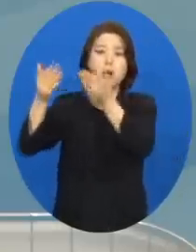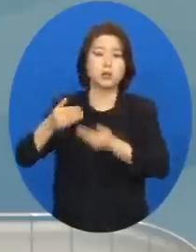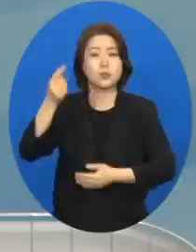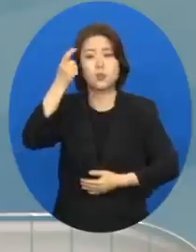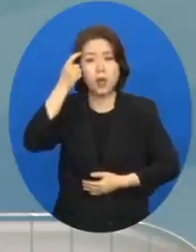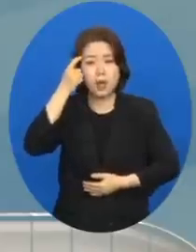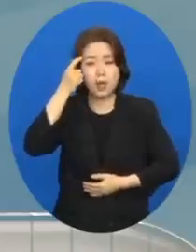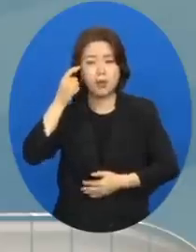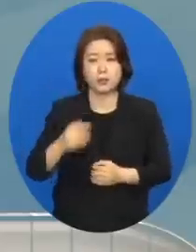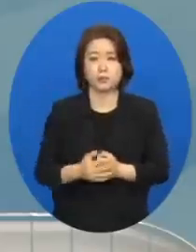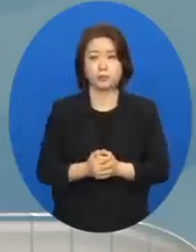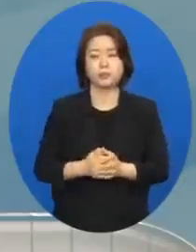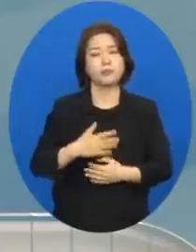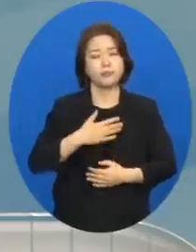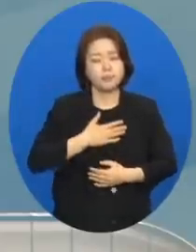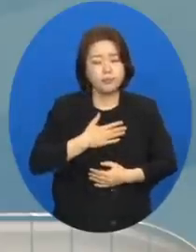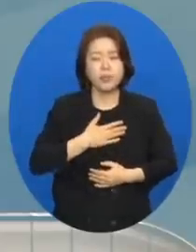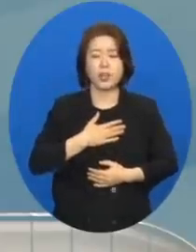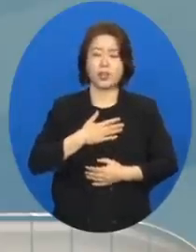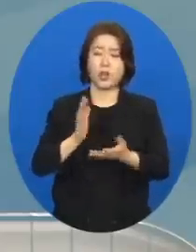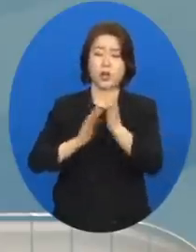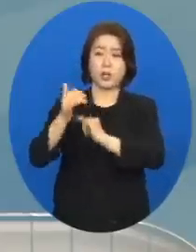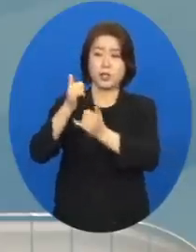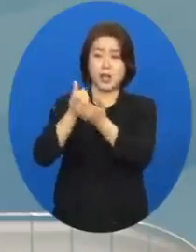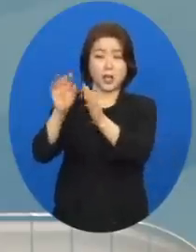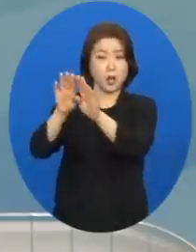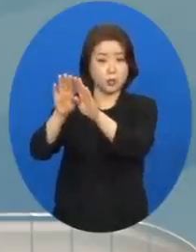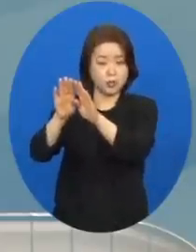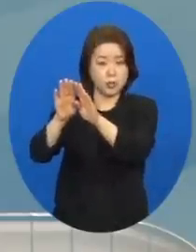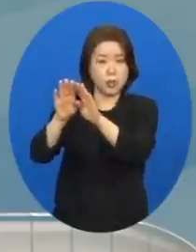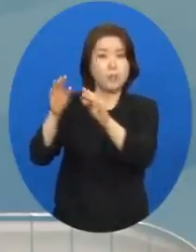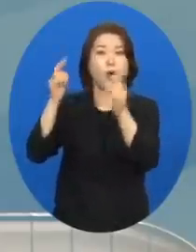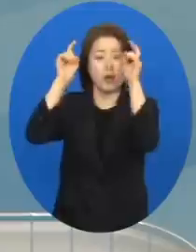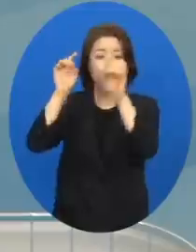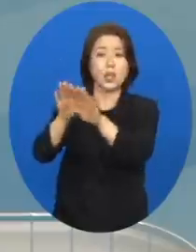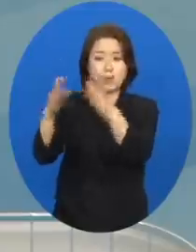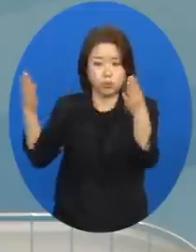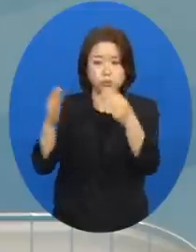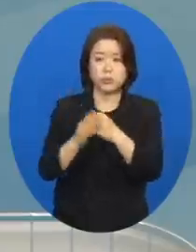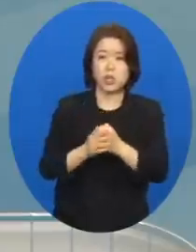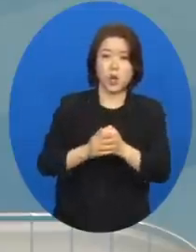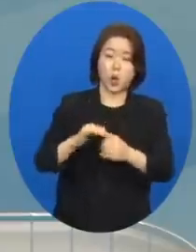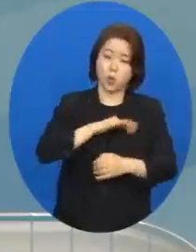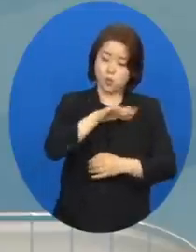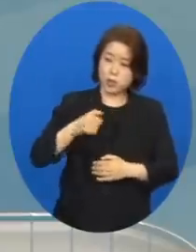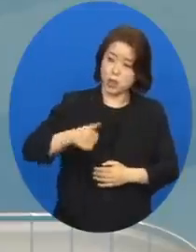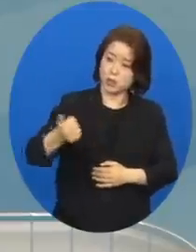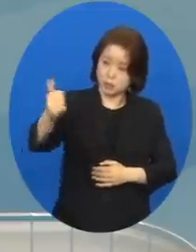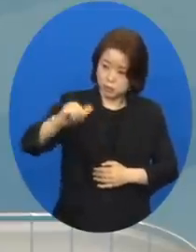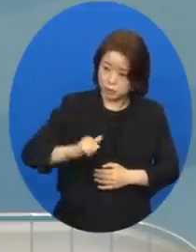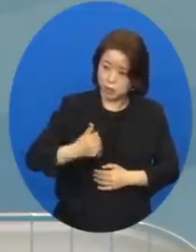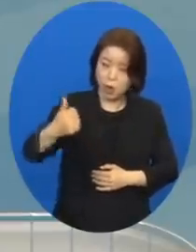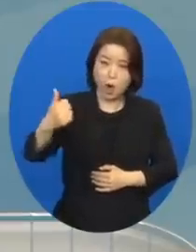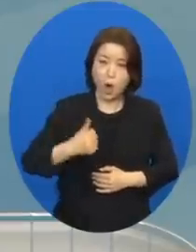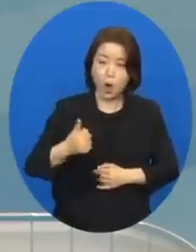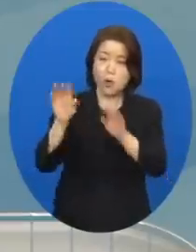예수님이 내가 양의 문이다, 내가 양이 들어가고 나오는 문이다 이렇게